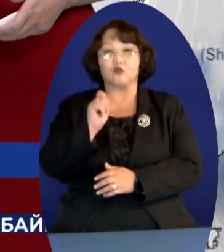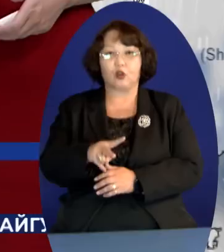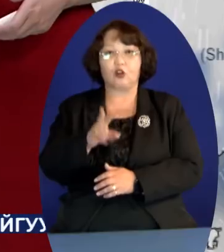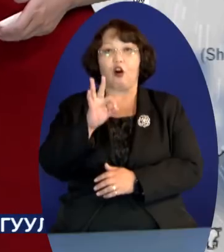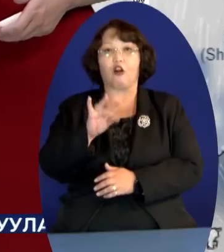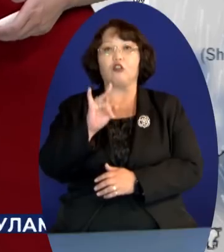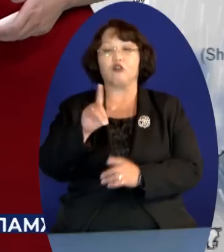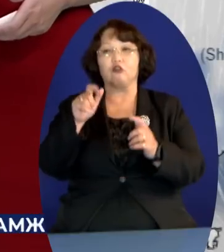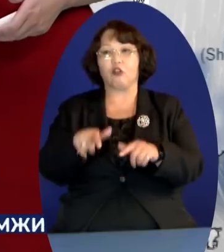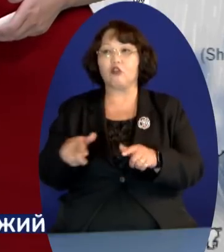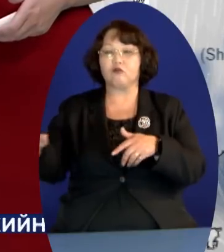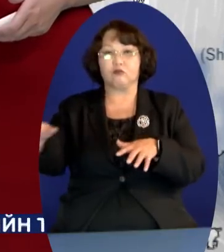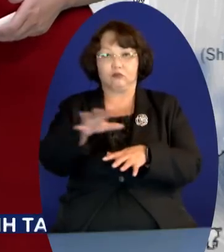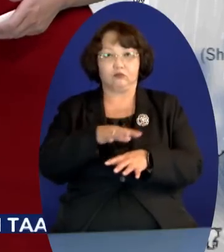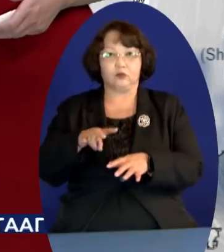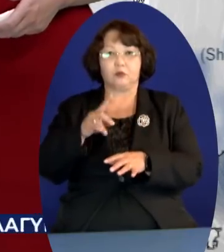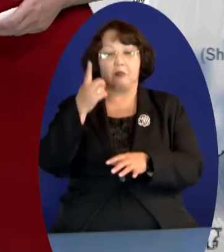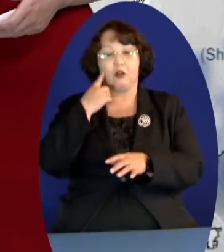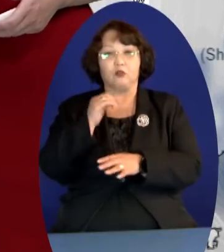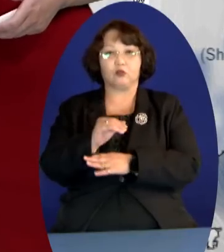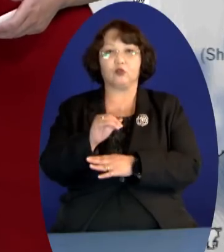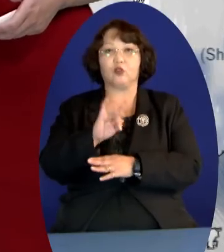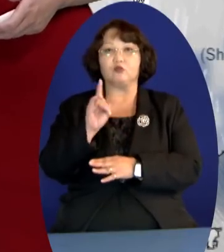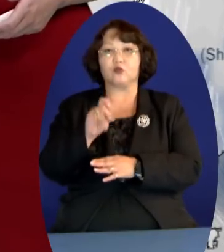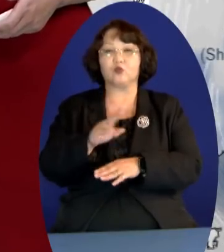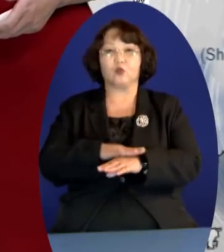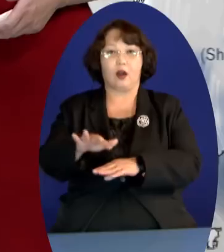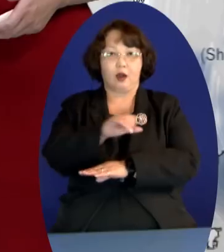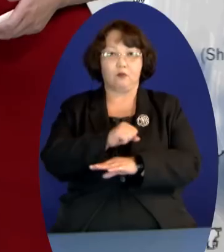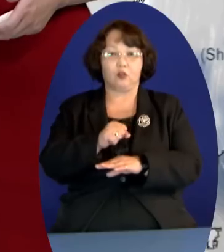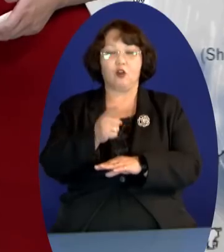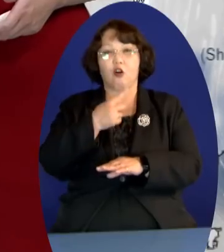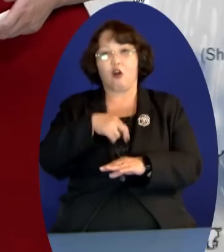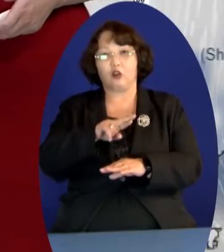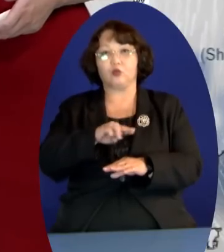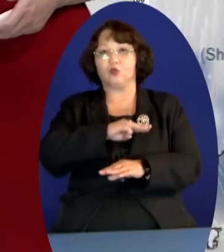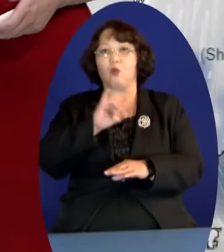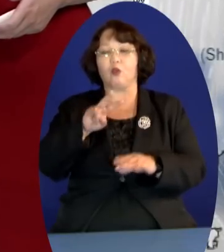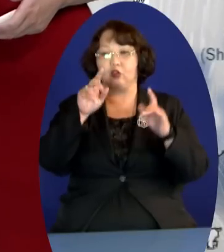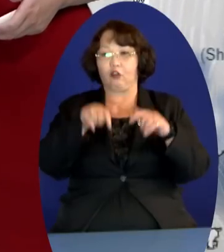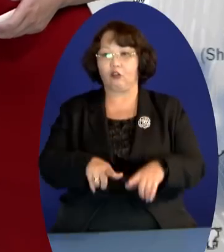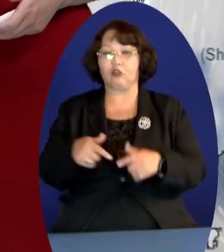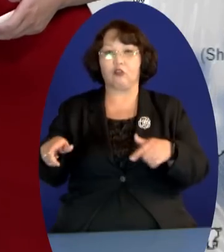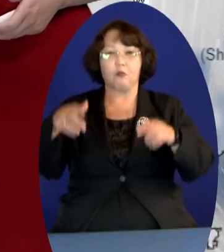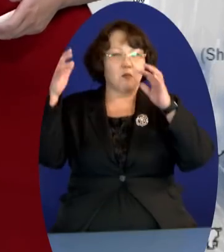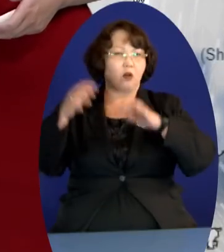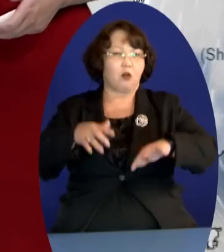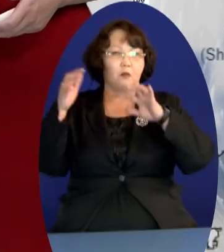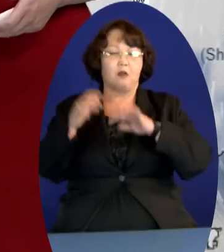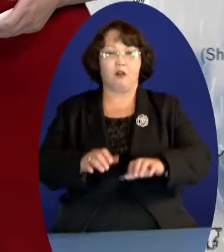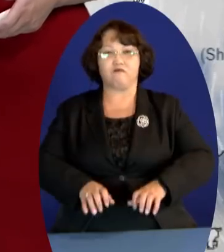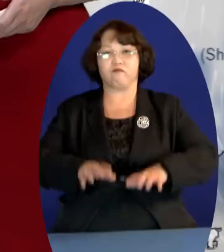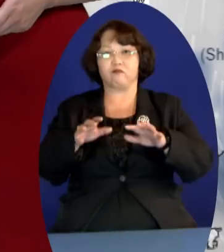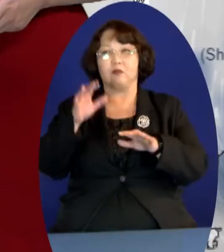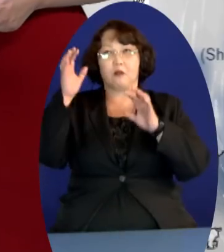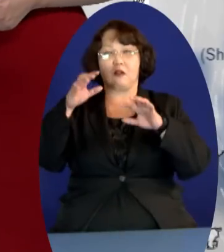газраар маргааш өдөр хөвсгөлийн уулар хов нутг зүүн аймгуудын нутгийн хойд хэсэг туул голын сав газар орчмоор усархаг бороо үргэлжлэн орохыг онцгойлон